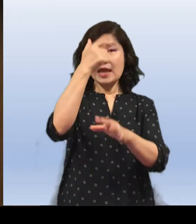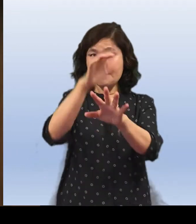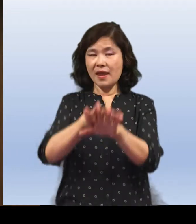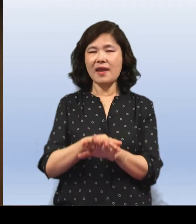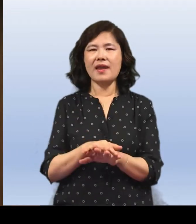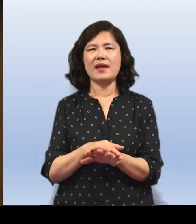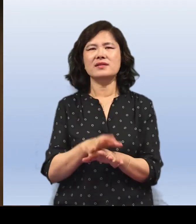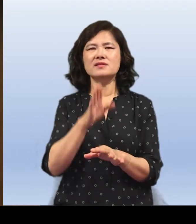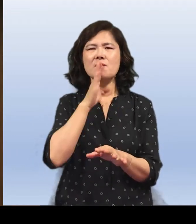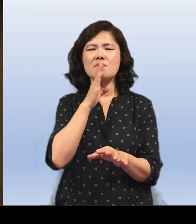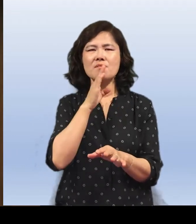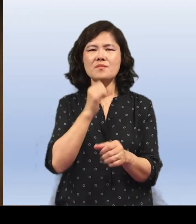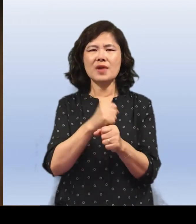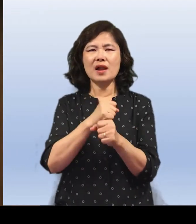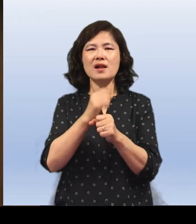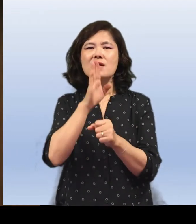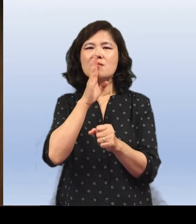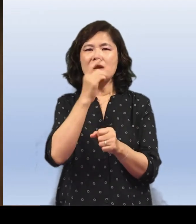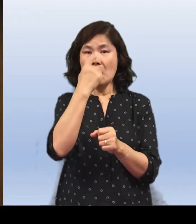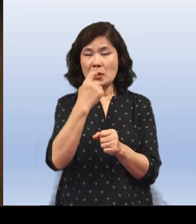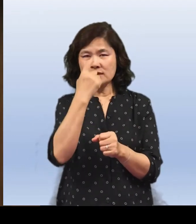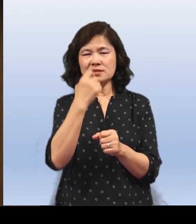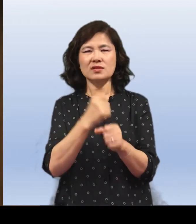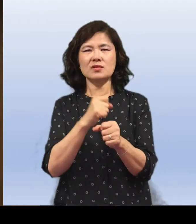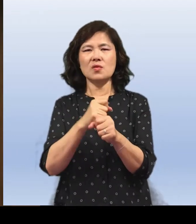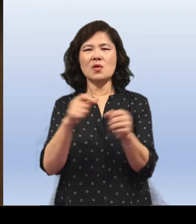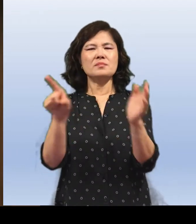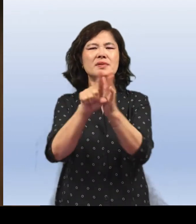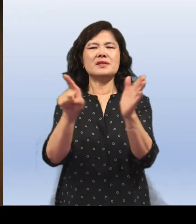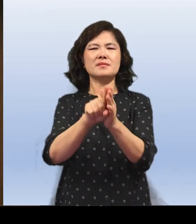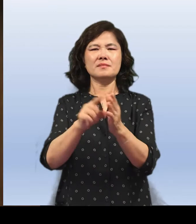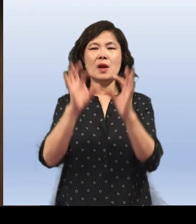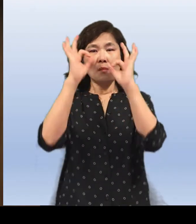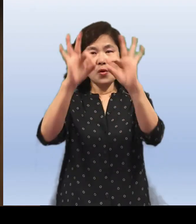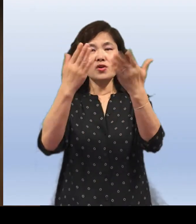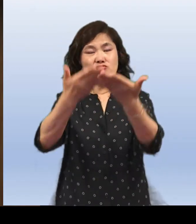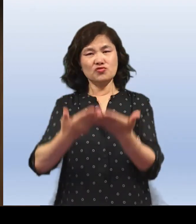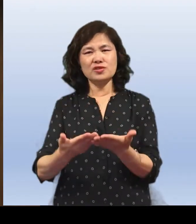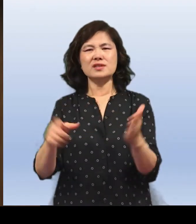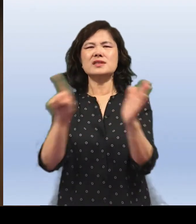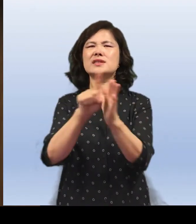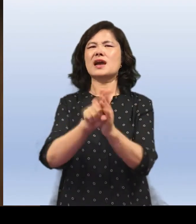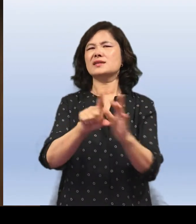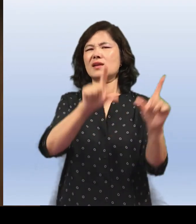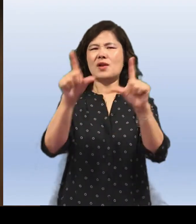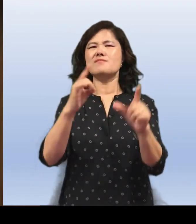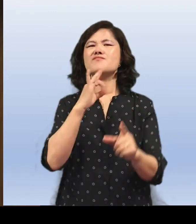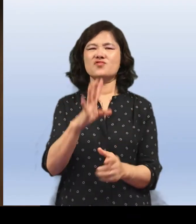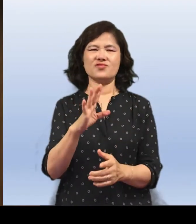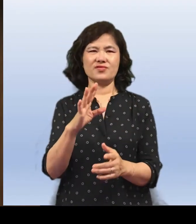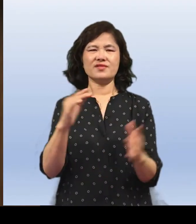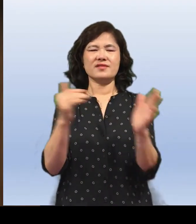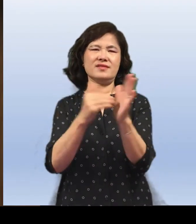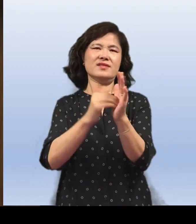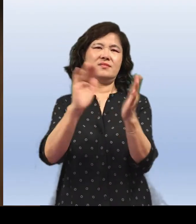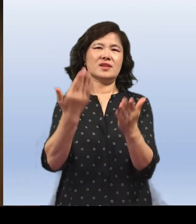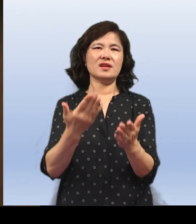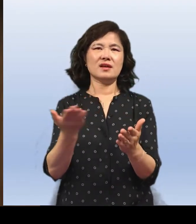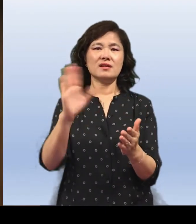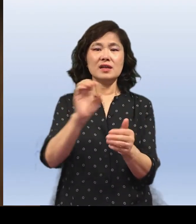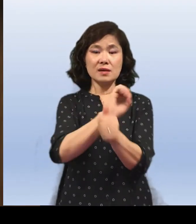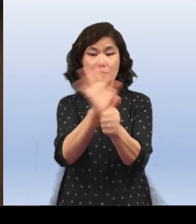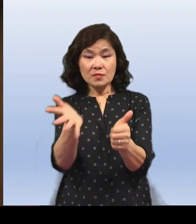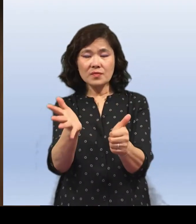예배는 단지 형식적이고 종교적인 신앙 생활에 불과한 것입니다. 코로나 팬데믹